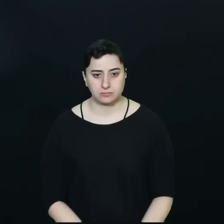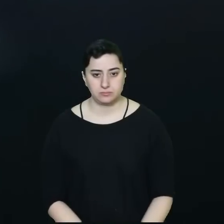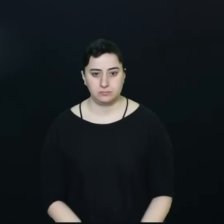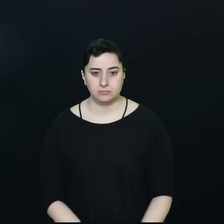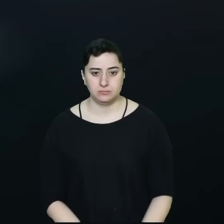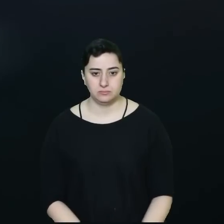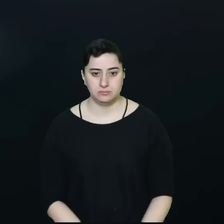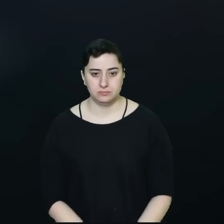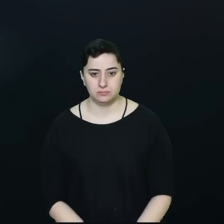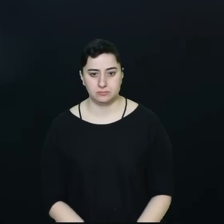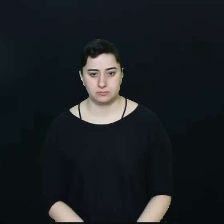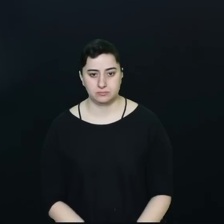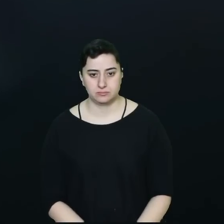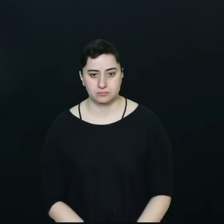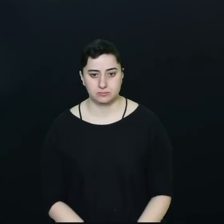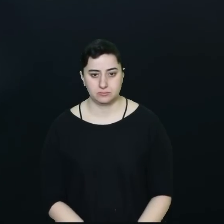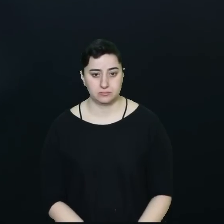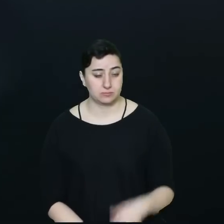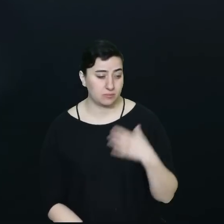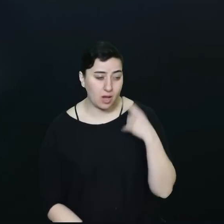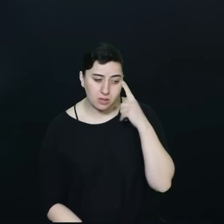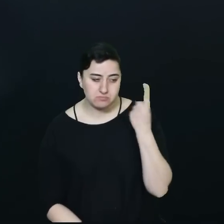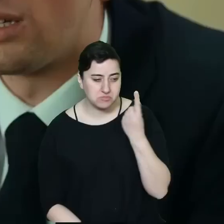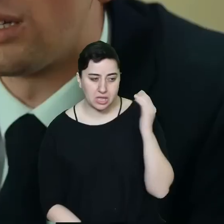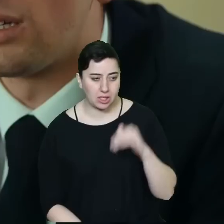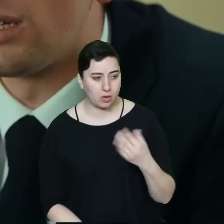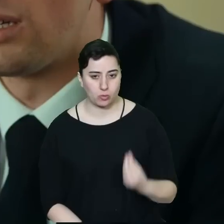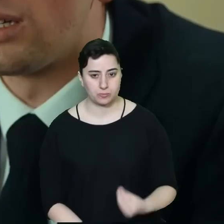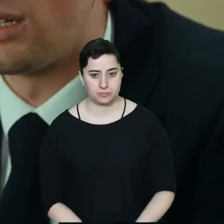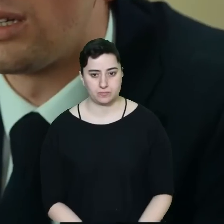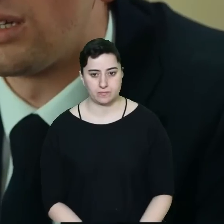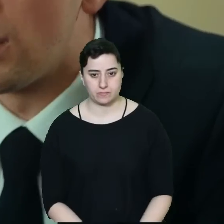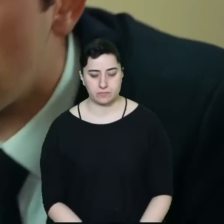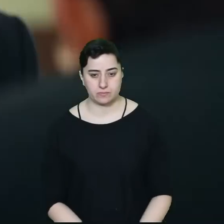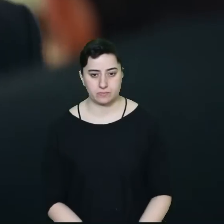Eli cebinde sınıfa giren kahramana döndü bakışları. Benim aklıma bir şey geliyor ama.